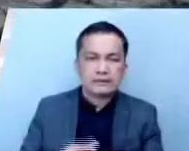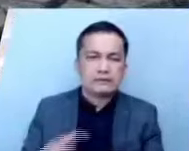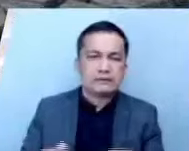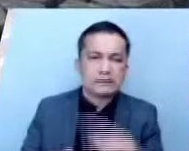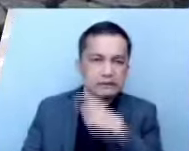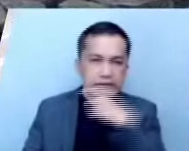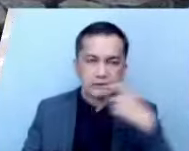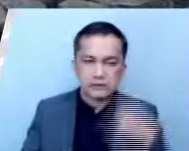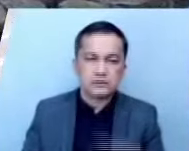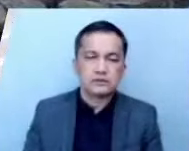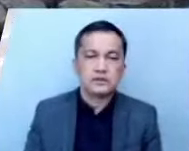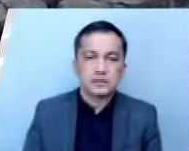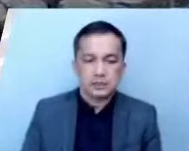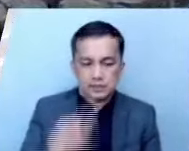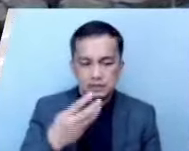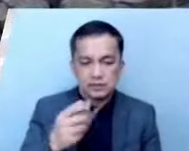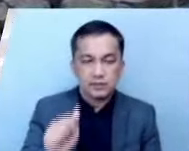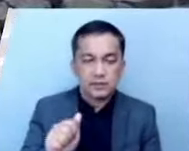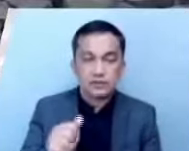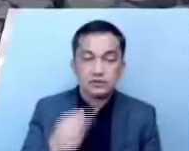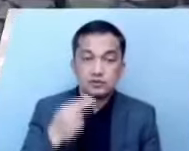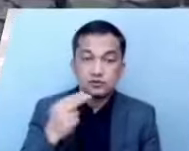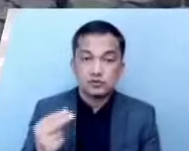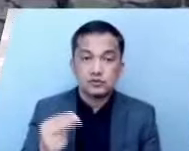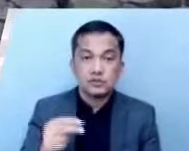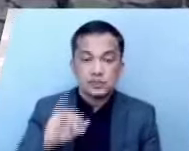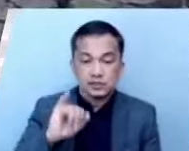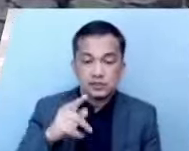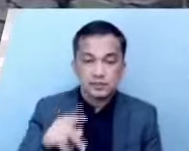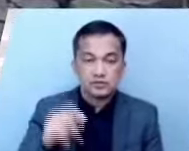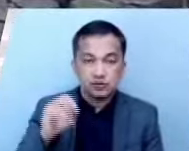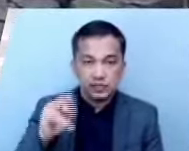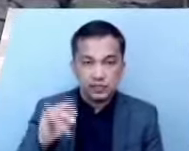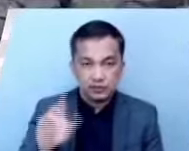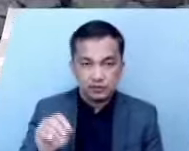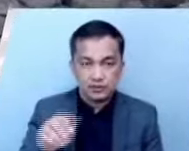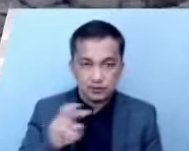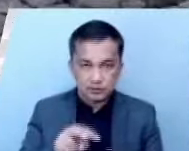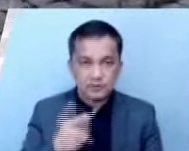GMA Integrated News, JP Soriano, nakatutok 24 oras.